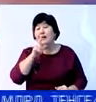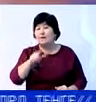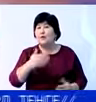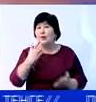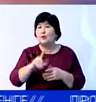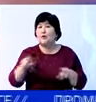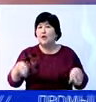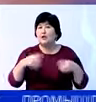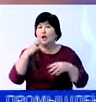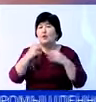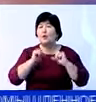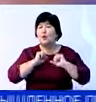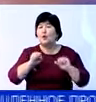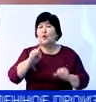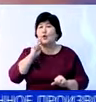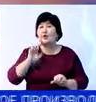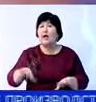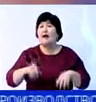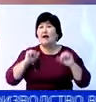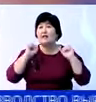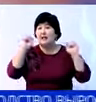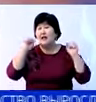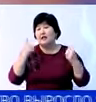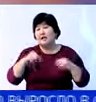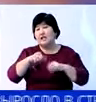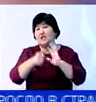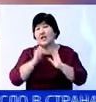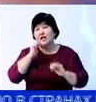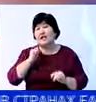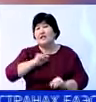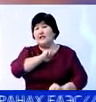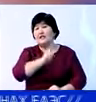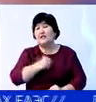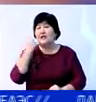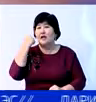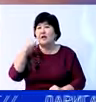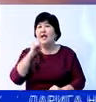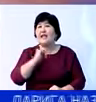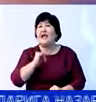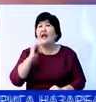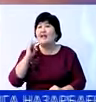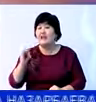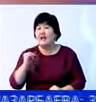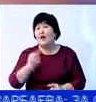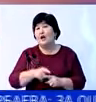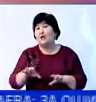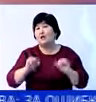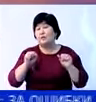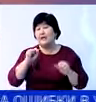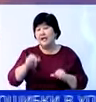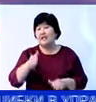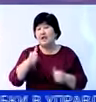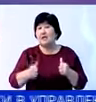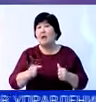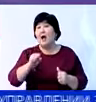установил мировой рекорд среди юношей в толчке. Таким образом, 16-летний силач побил рекорд Ильи Ильи, который поднял на этом